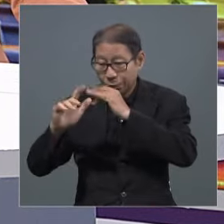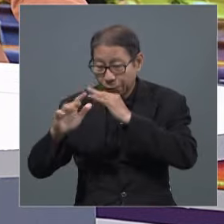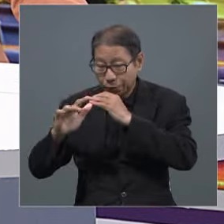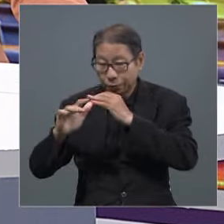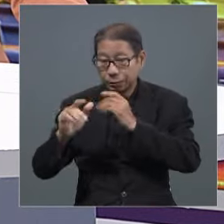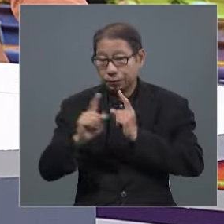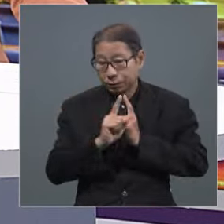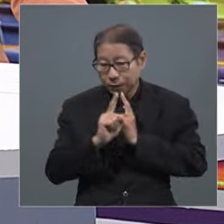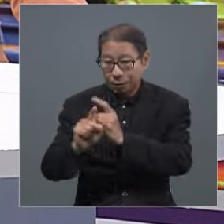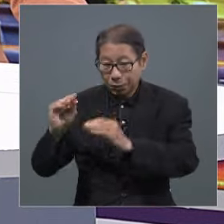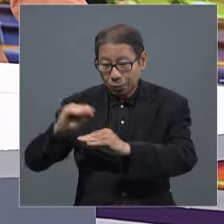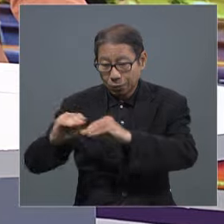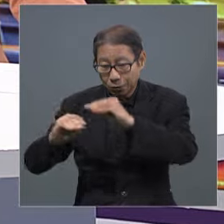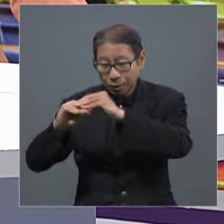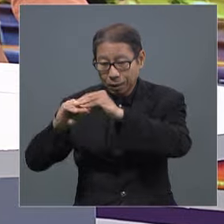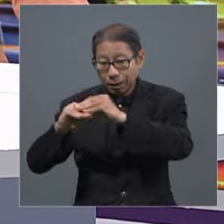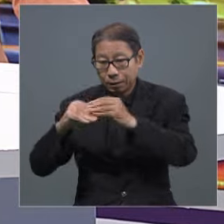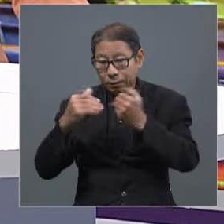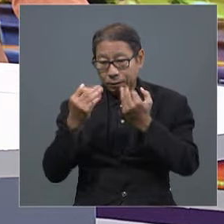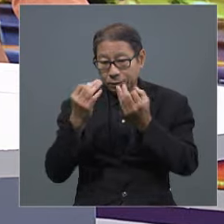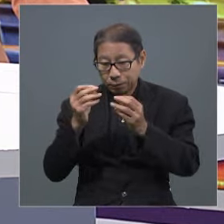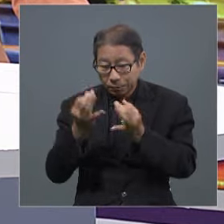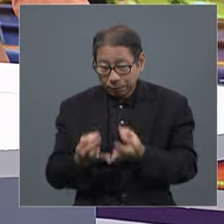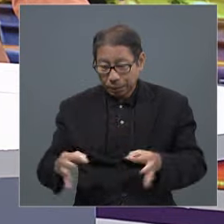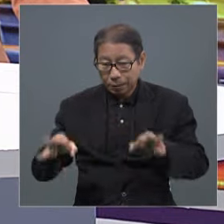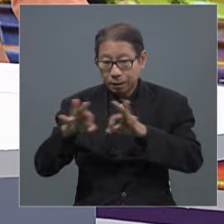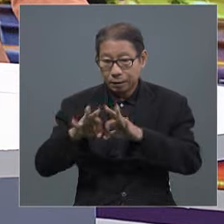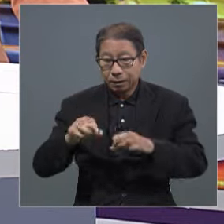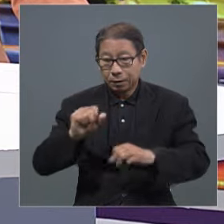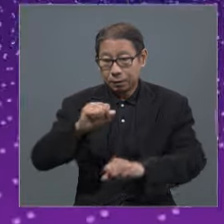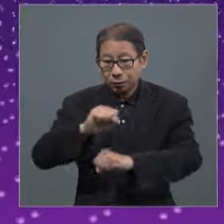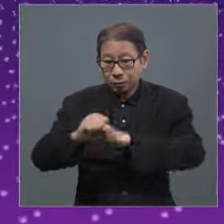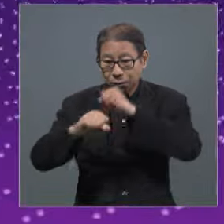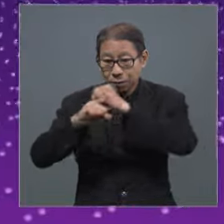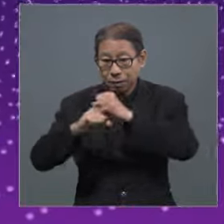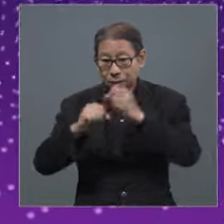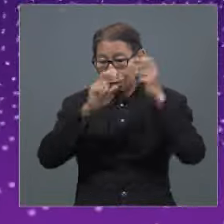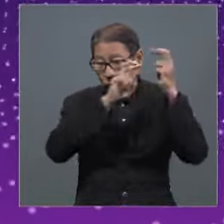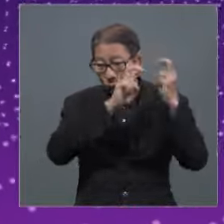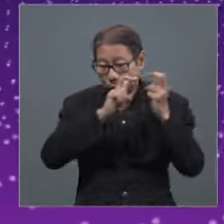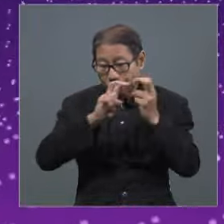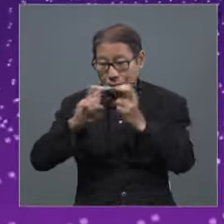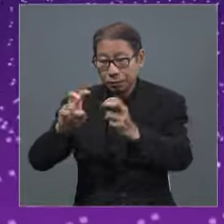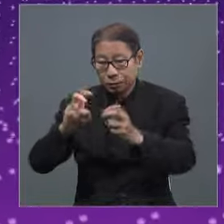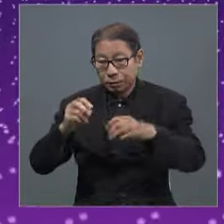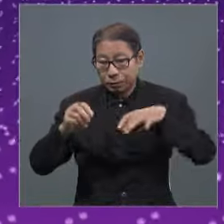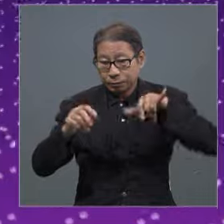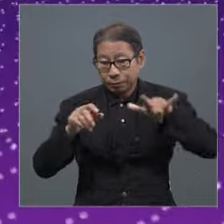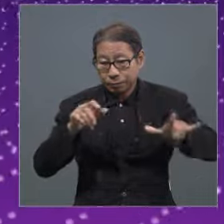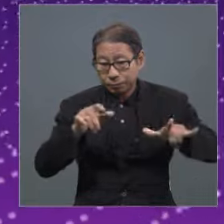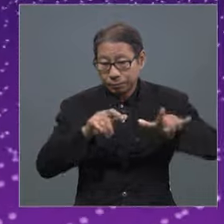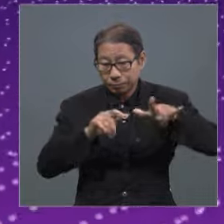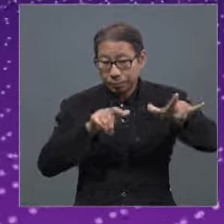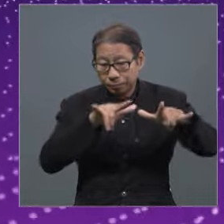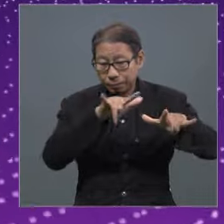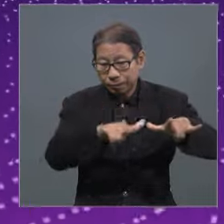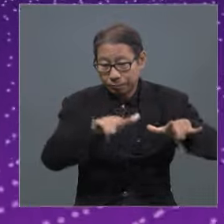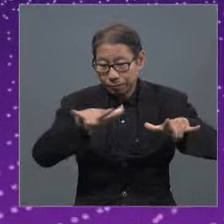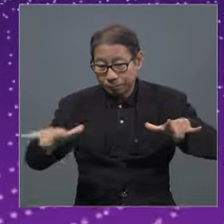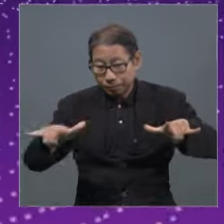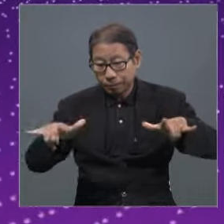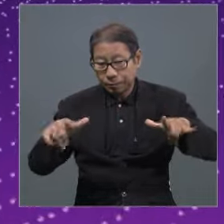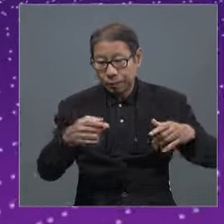การไปติดตามโครงการเมกะโปรเจกต์ของรัฐบาลอย่างโครงการก่อสร้างรถไฟความเร็วสูงเชื่อม3สนามบินนะครับซึ่งโครงการนี้เป็นโครงการ